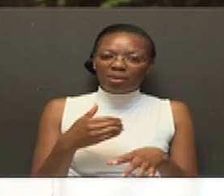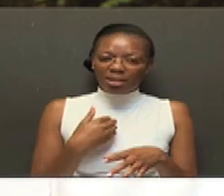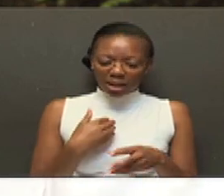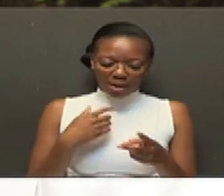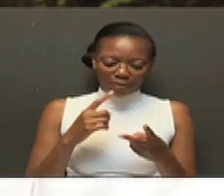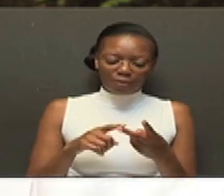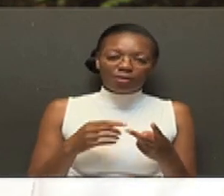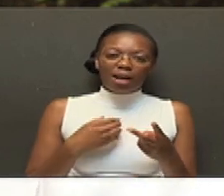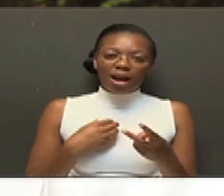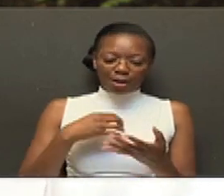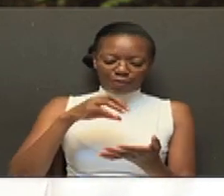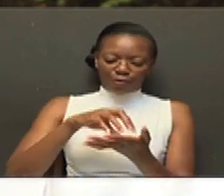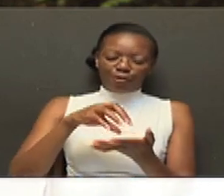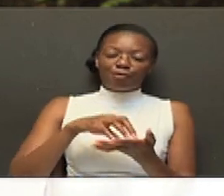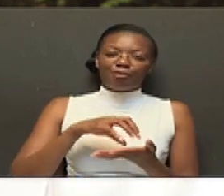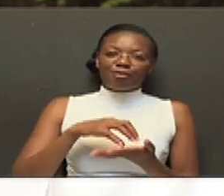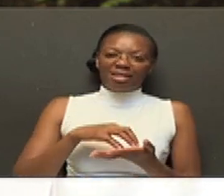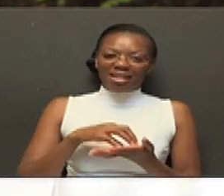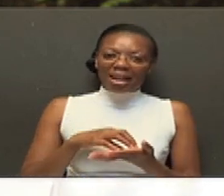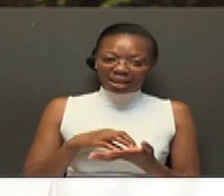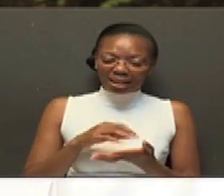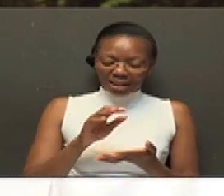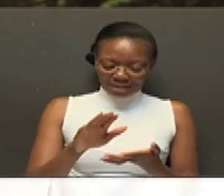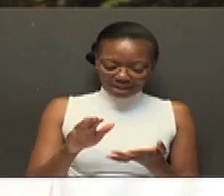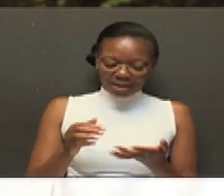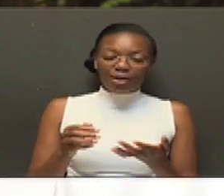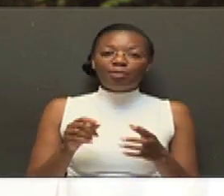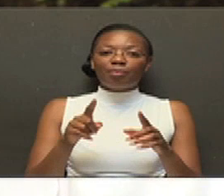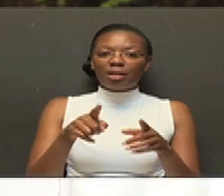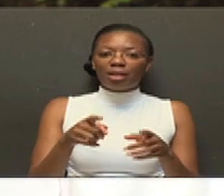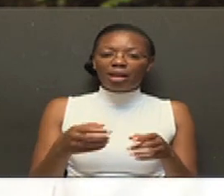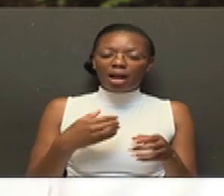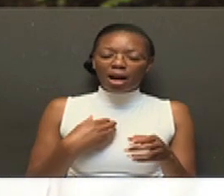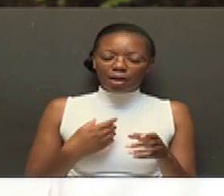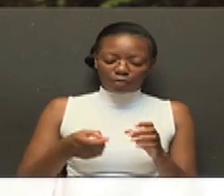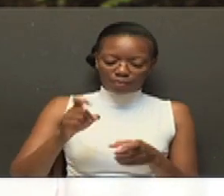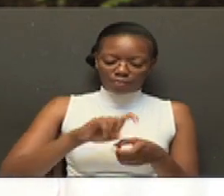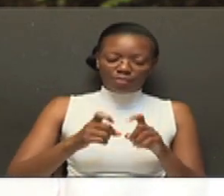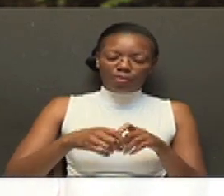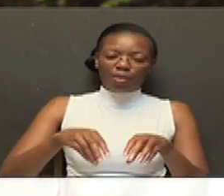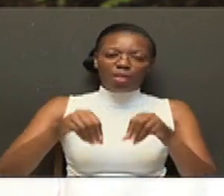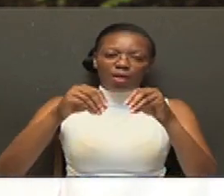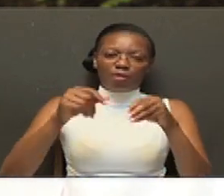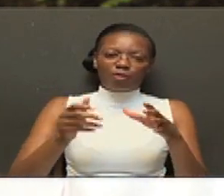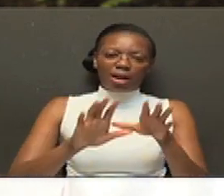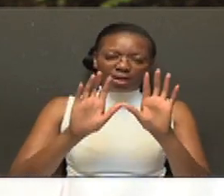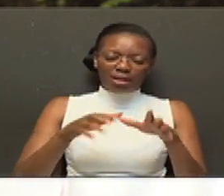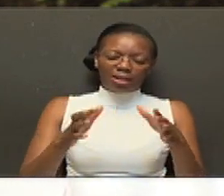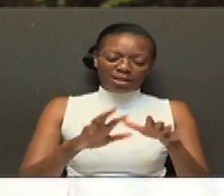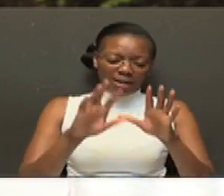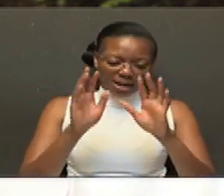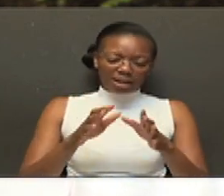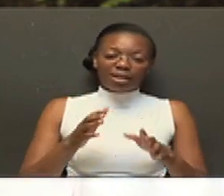Tunatengeneza muffins, hizo ni keki za kawaida zilizo na unga ya cricket